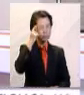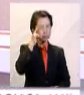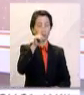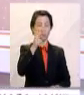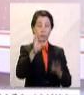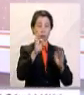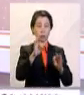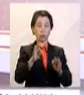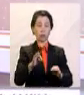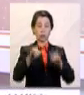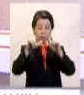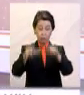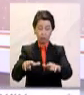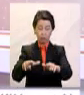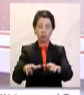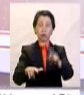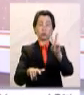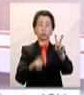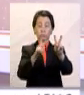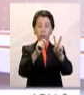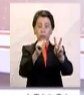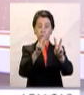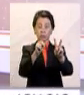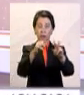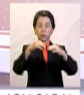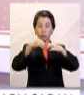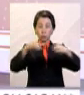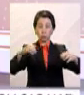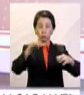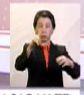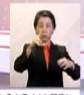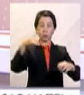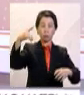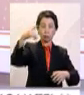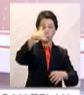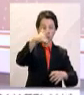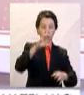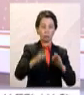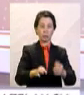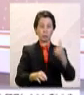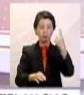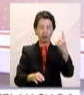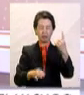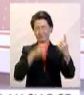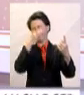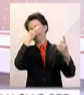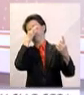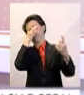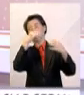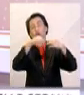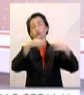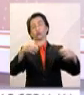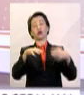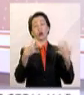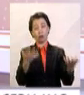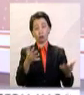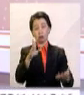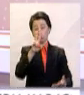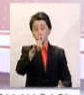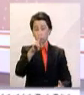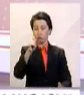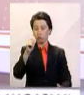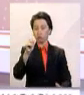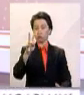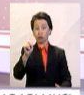jika ditempatkan bersama 2 tan durian dalam sebuah pesawat. Ya, kalau sebiji pun kita tak tahan macam mana dengan 2 tan